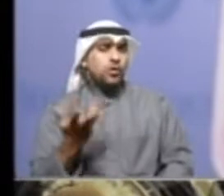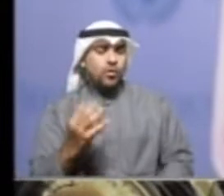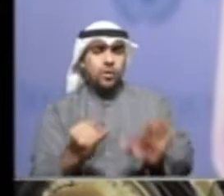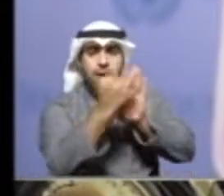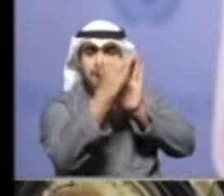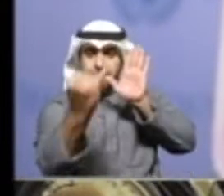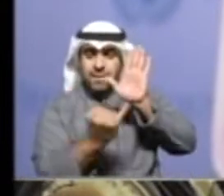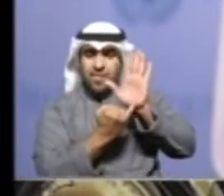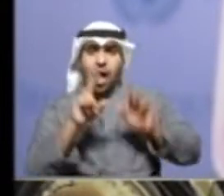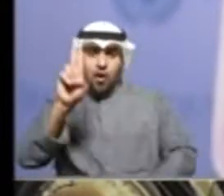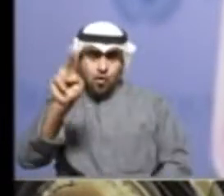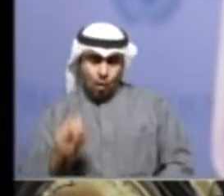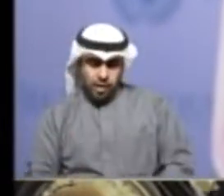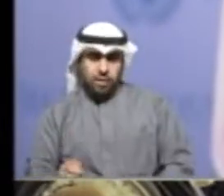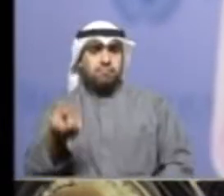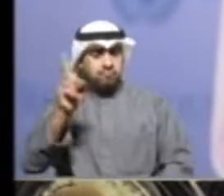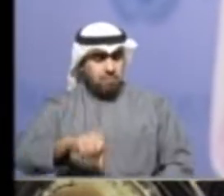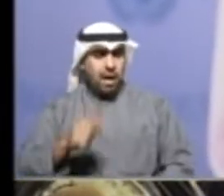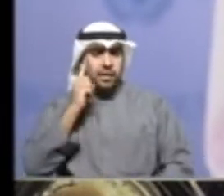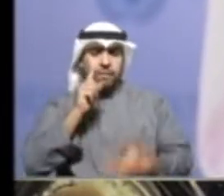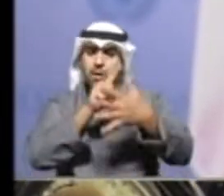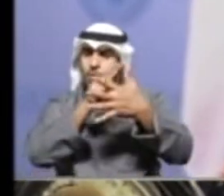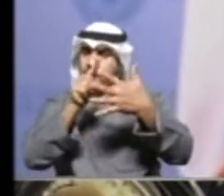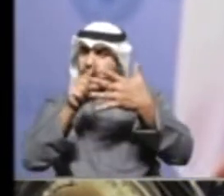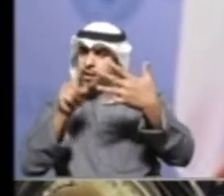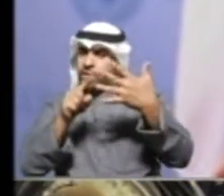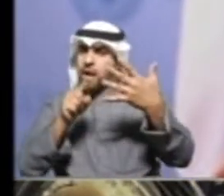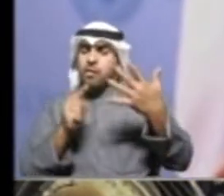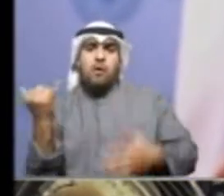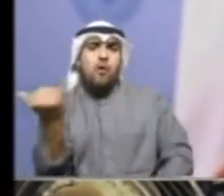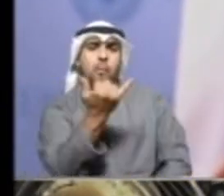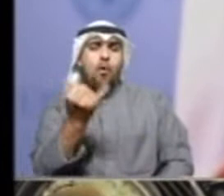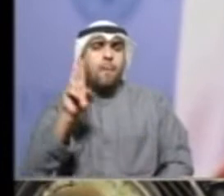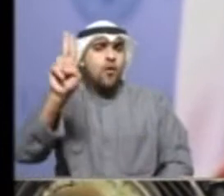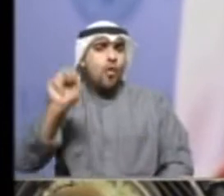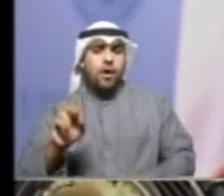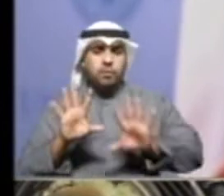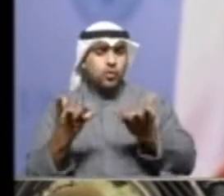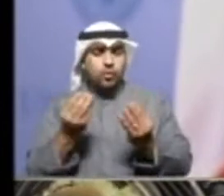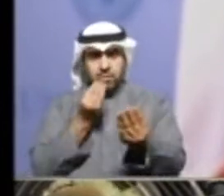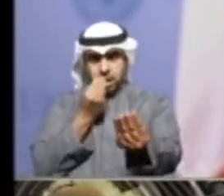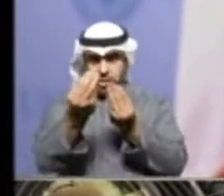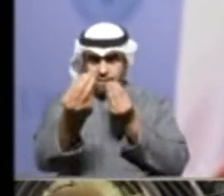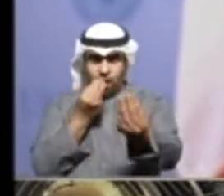والقضايا والأدوات المتاحة للمجلس لاستخدامها